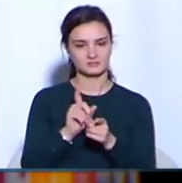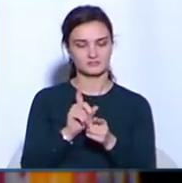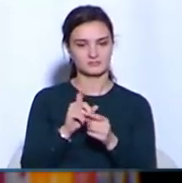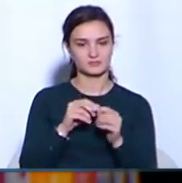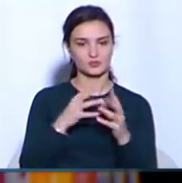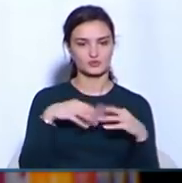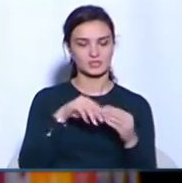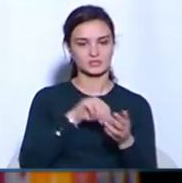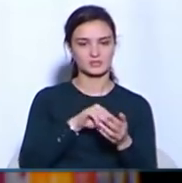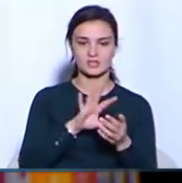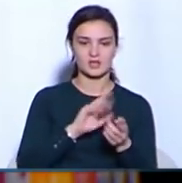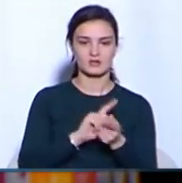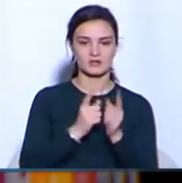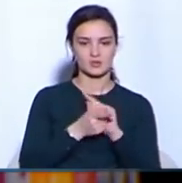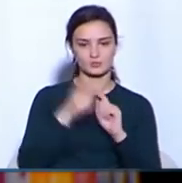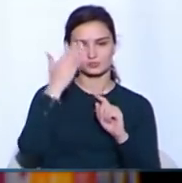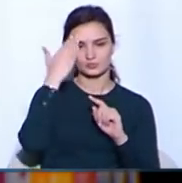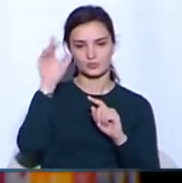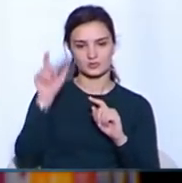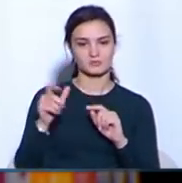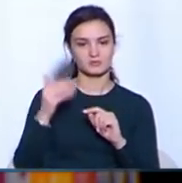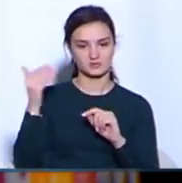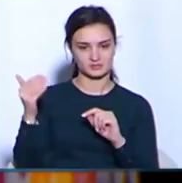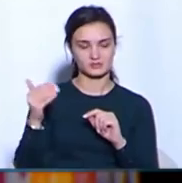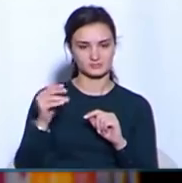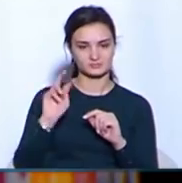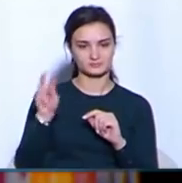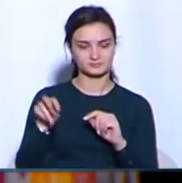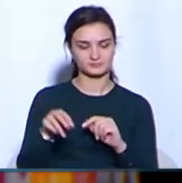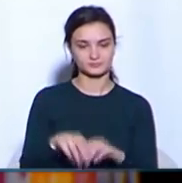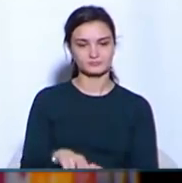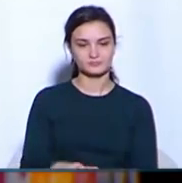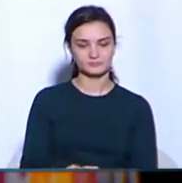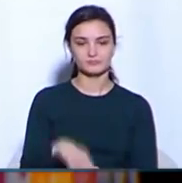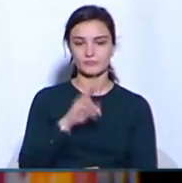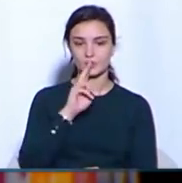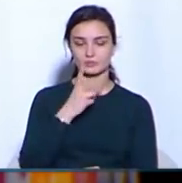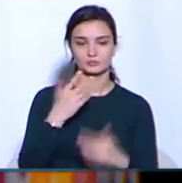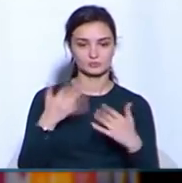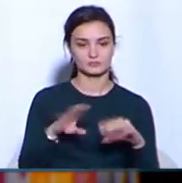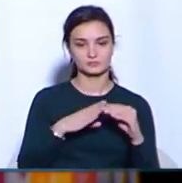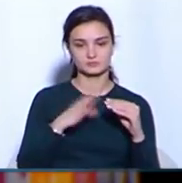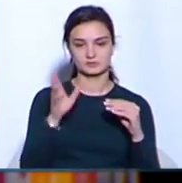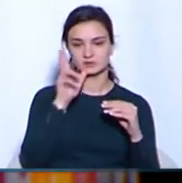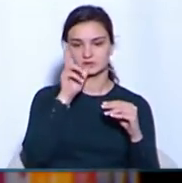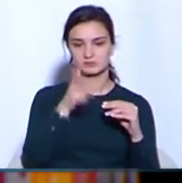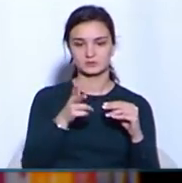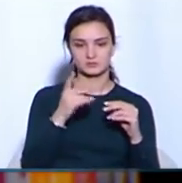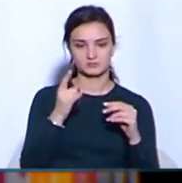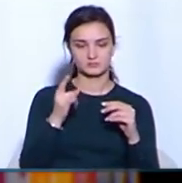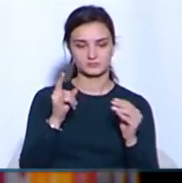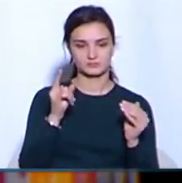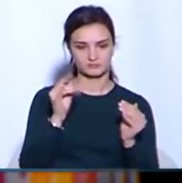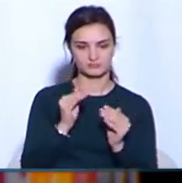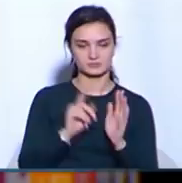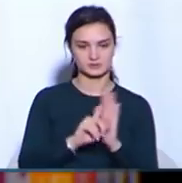ოჯახის წევრთან და არა დაუშვათ უცხო ადამიანთან. როგორც კი 2 წელს გადავაბიჯებთ და 3 წელს მიუახლოვდებით,